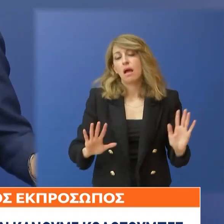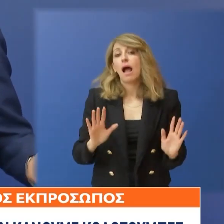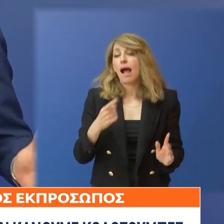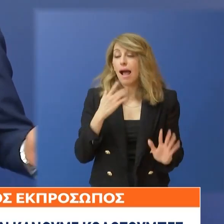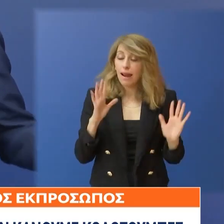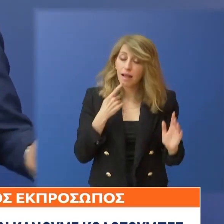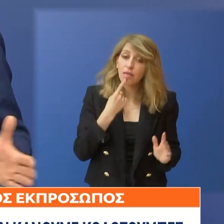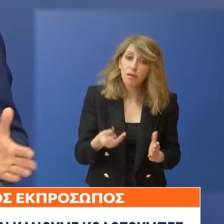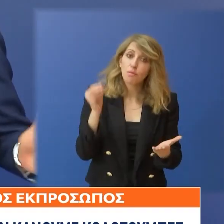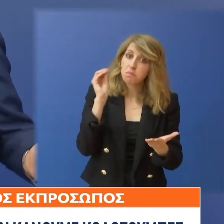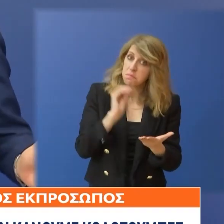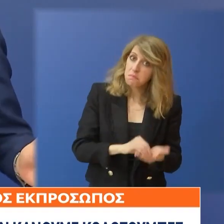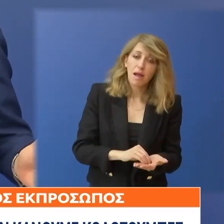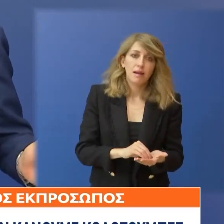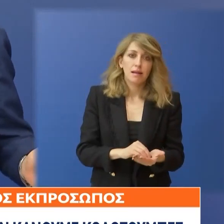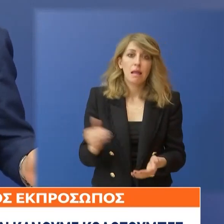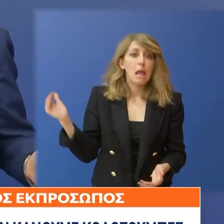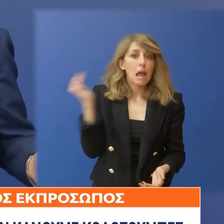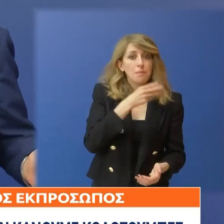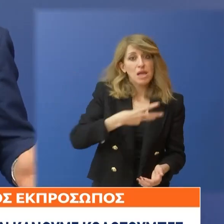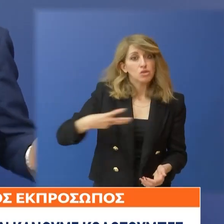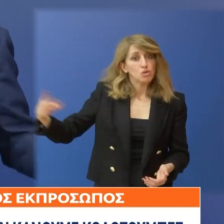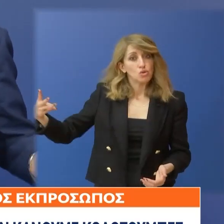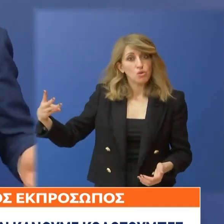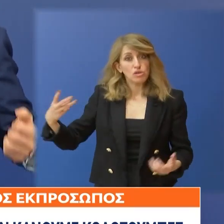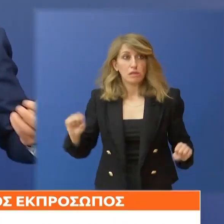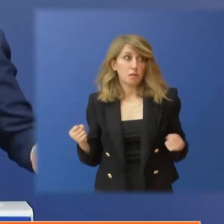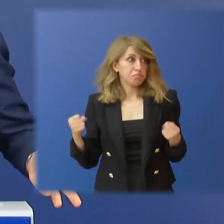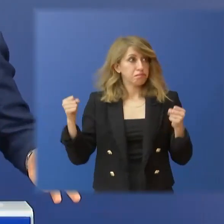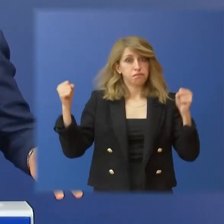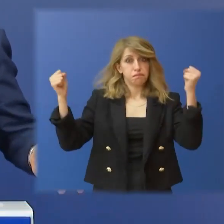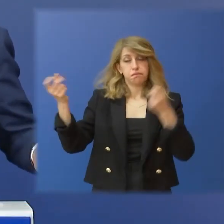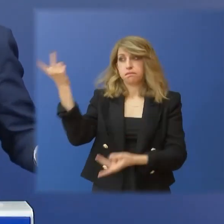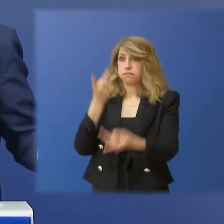ξαναλέω για να αποτυπωθεί πλήρως της αντιπολίτευσης να φέρει τρέχοντας τα μνημόνια